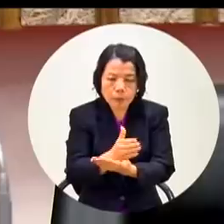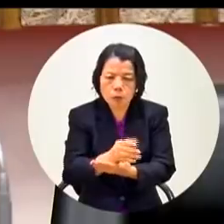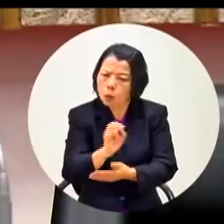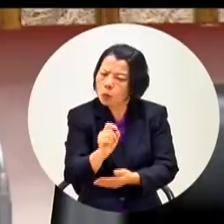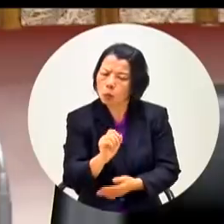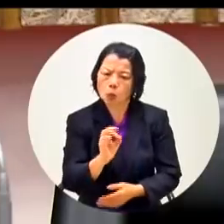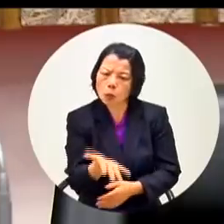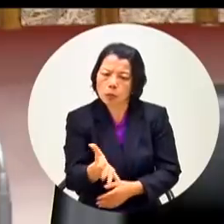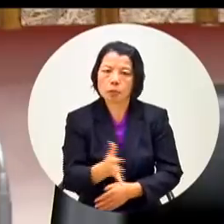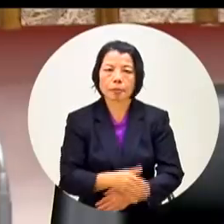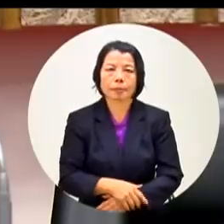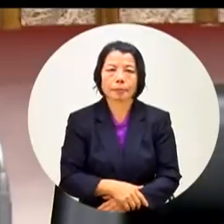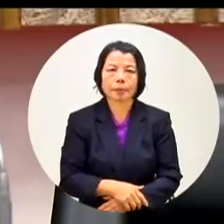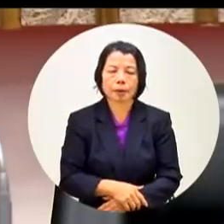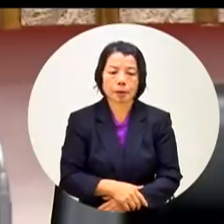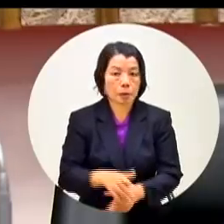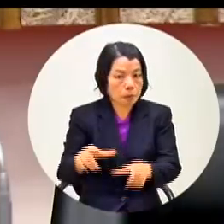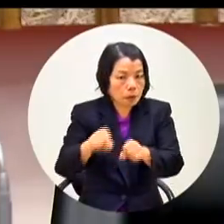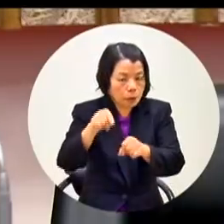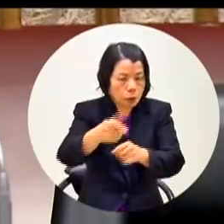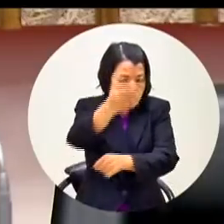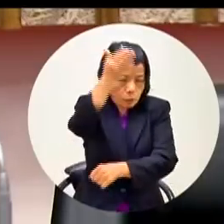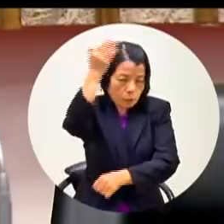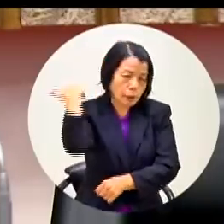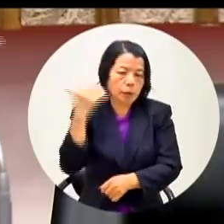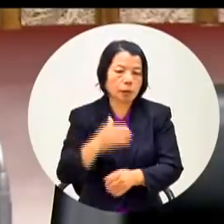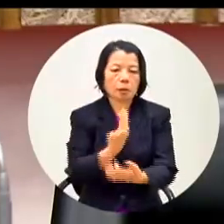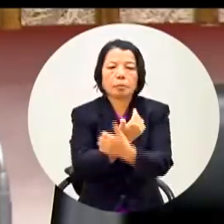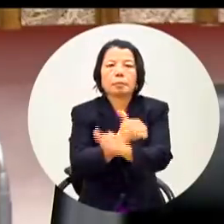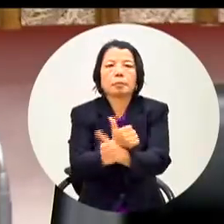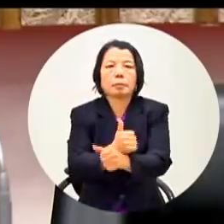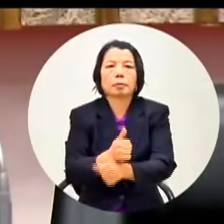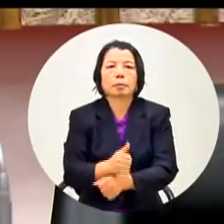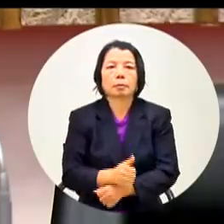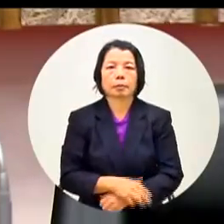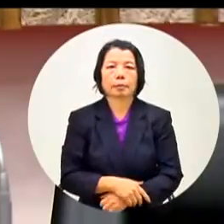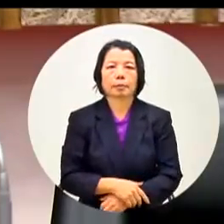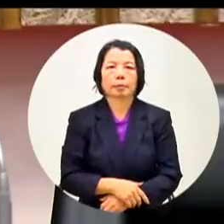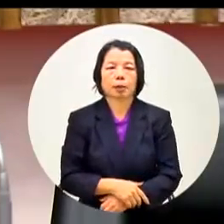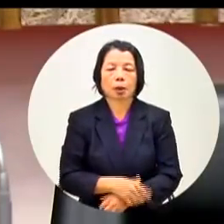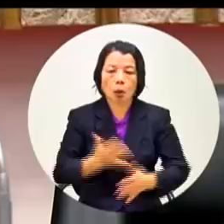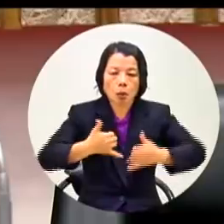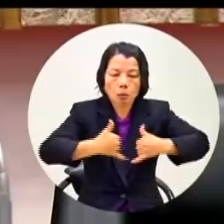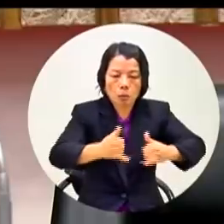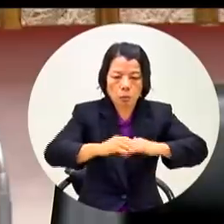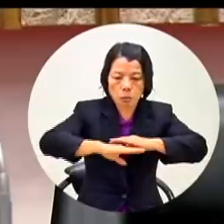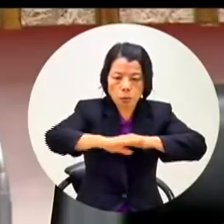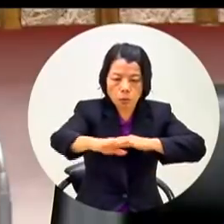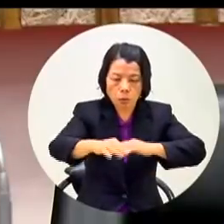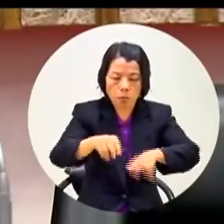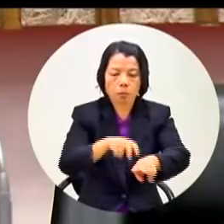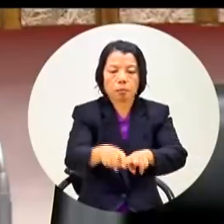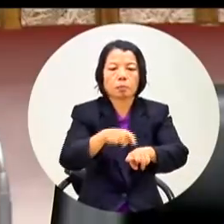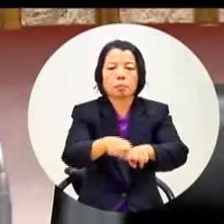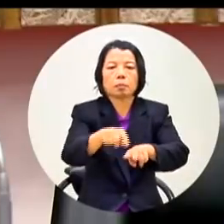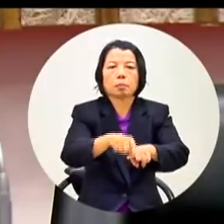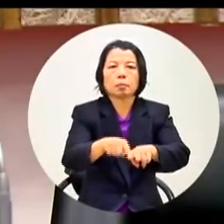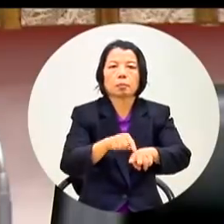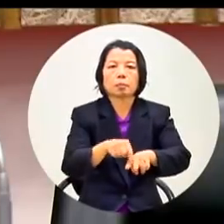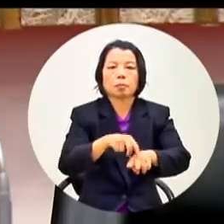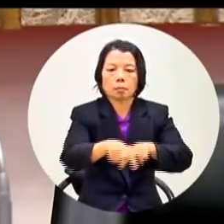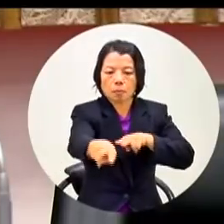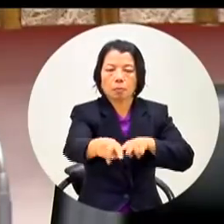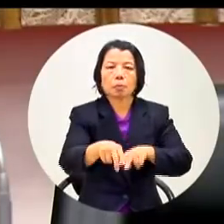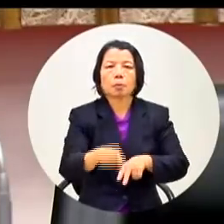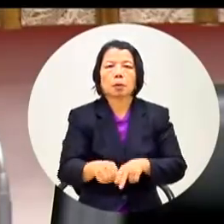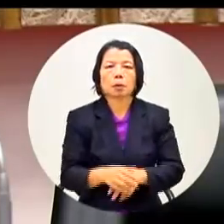们过去的一个经验，基系哈，但路面的一个轨道哈， 都是新建在什么？新建在，老实讲，应